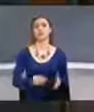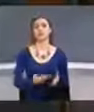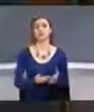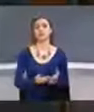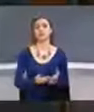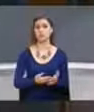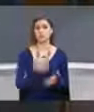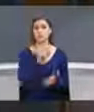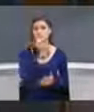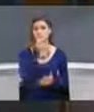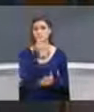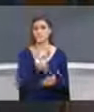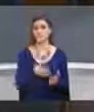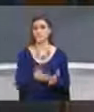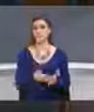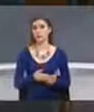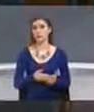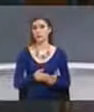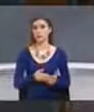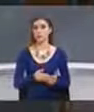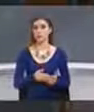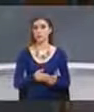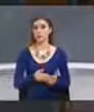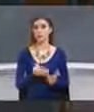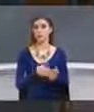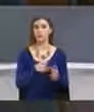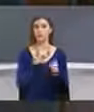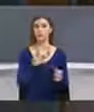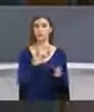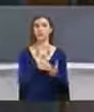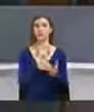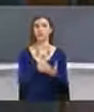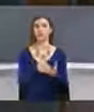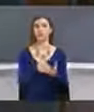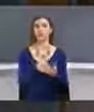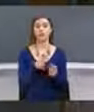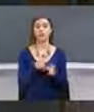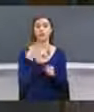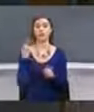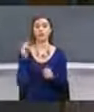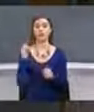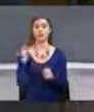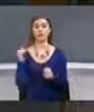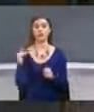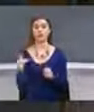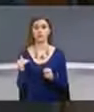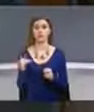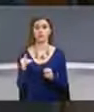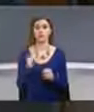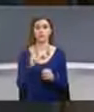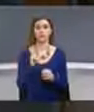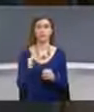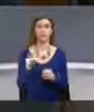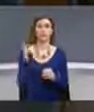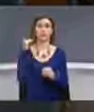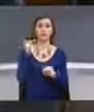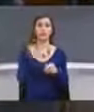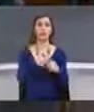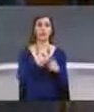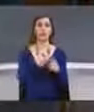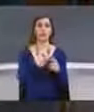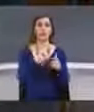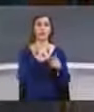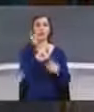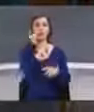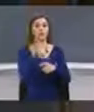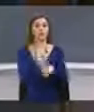është shumë keq që tjetë përfaqësimi njerëz gjini në 40% në për institucionet publike, a mu kërkun